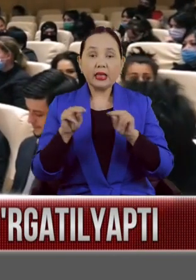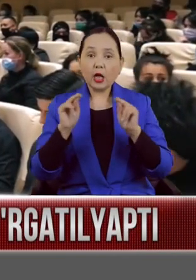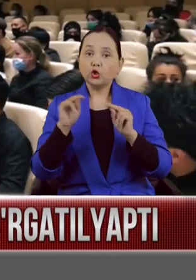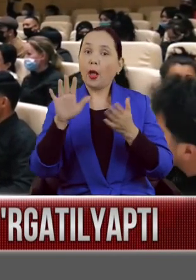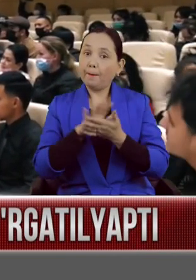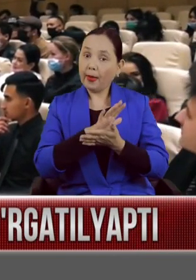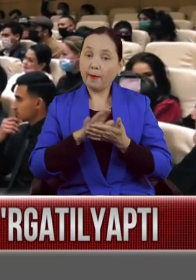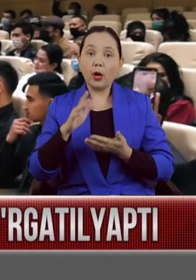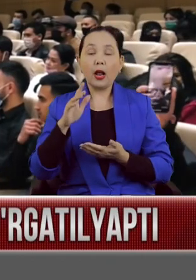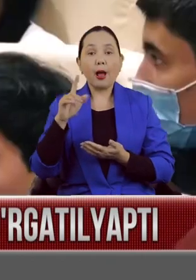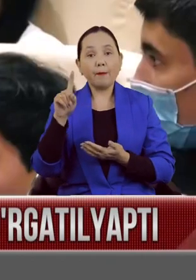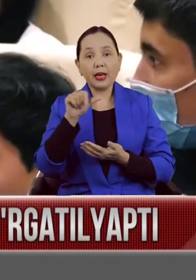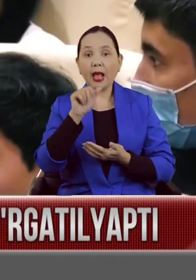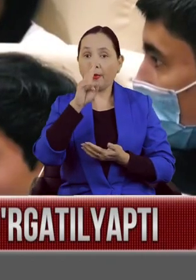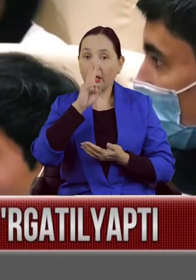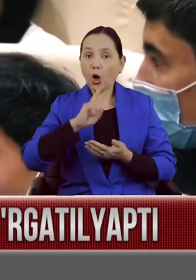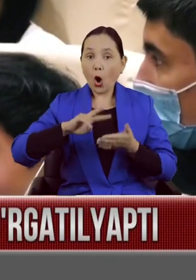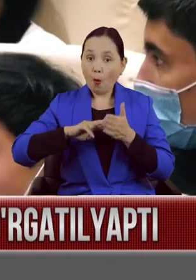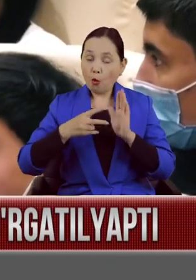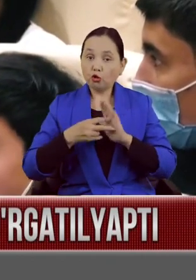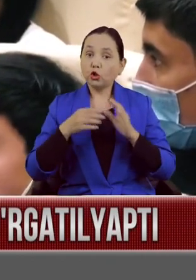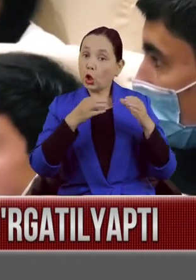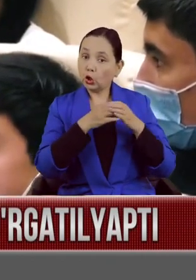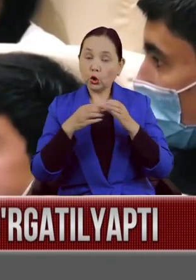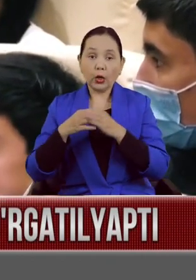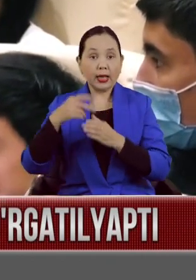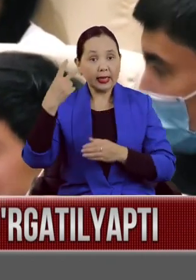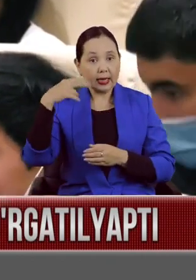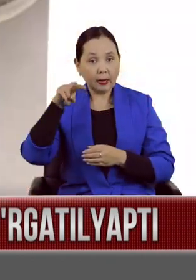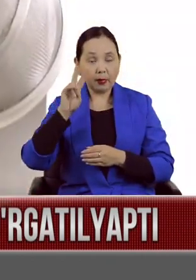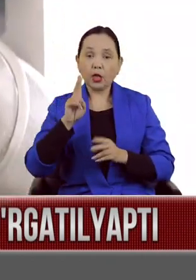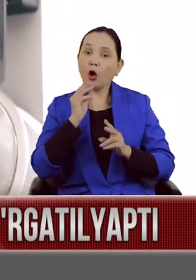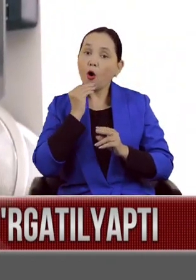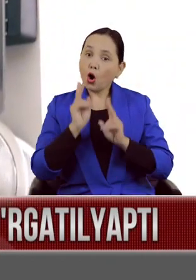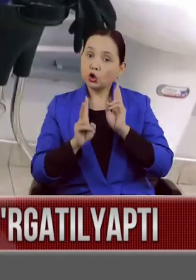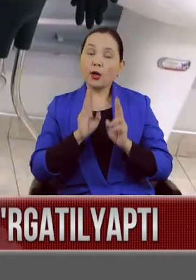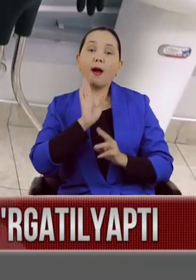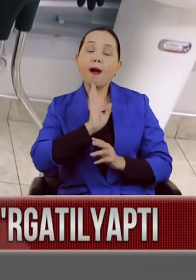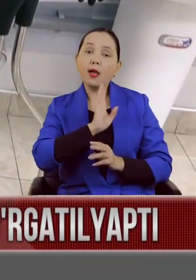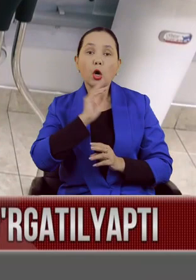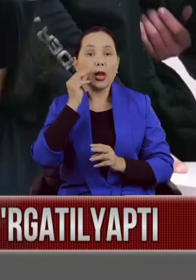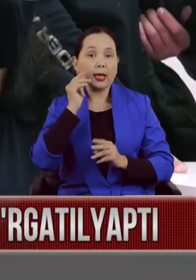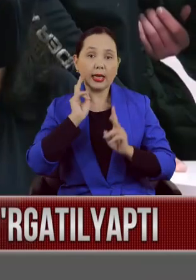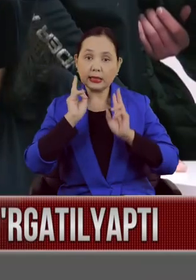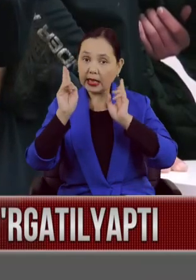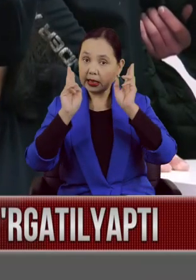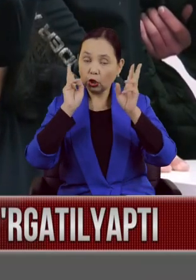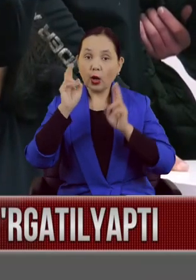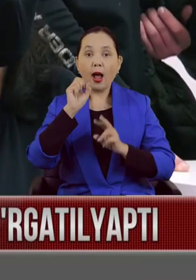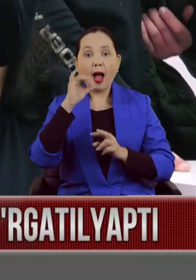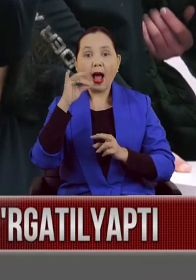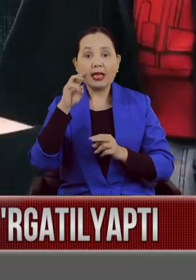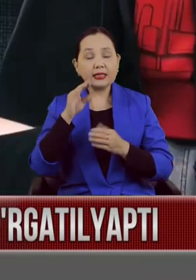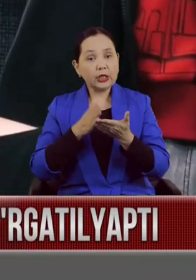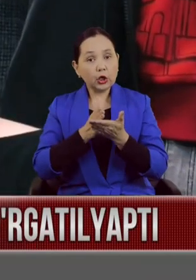Darslar mutlaqo bepul. 1.5-2 oyga mo'ljallangan to'garaklar soni 22 ta. Oshpazlik, ayollar va erkaklar sartaroshligi,